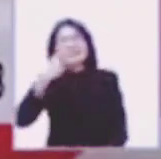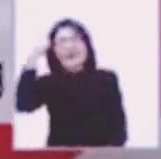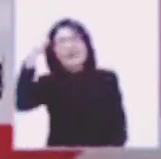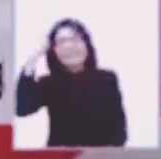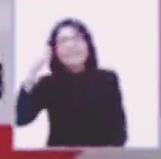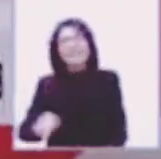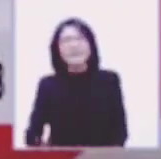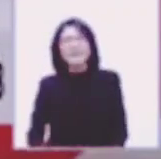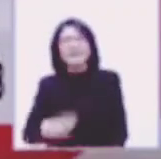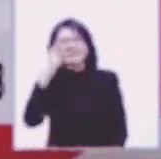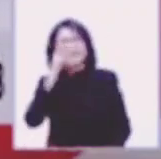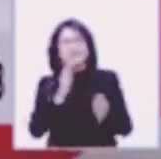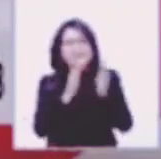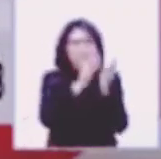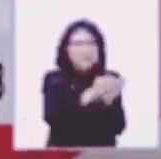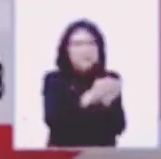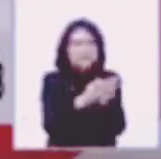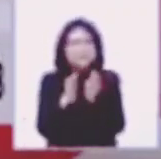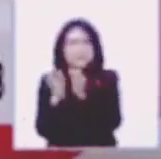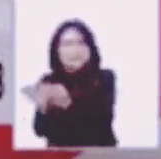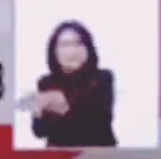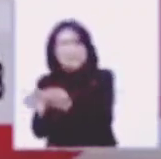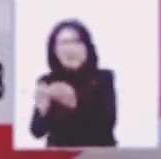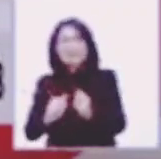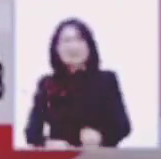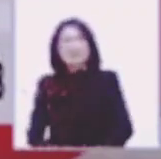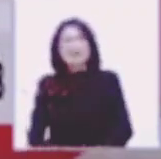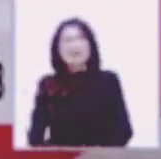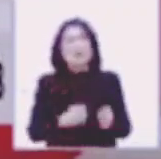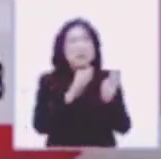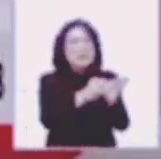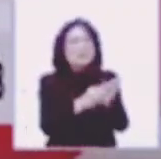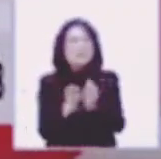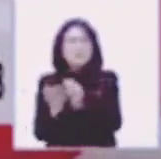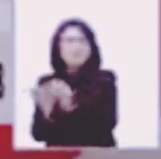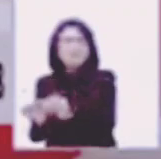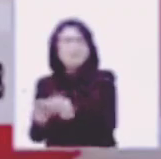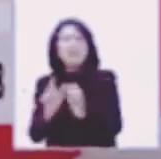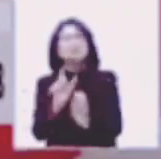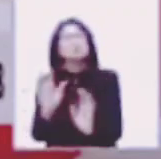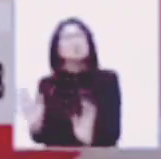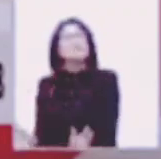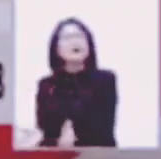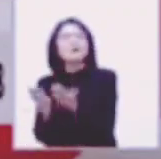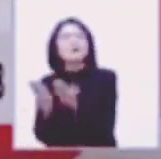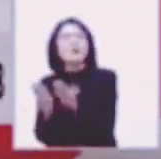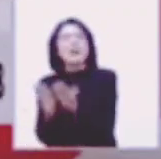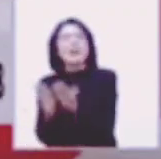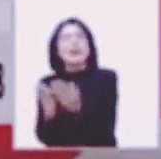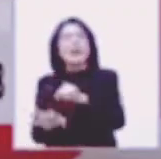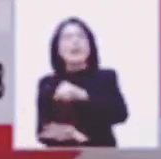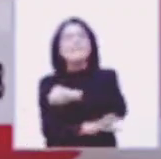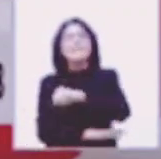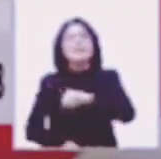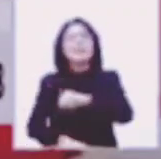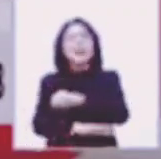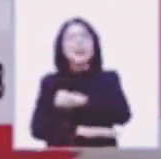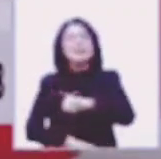soal keberpihakan, Pak Mahfud, keberpihakan kepada pembangunan yang